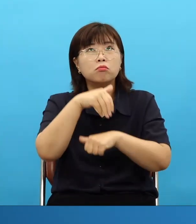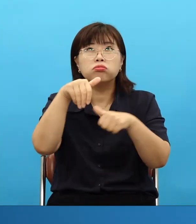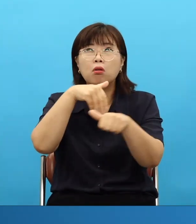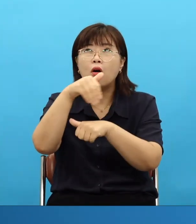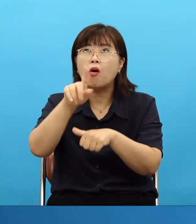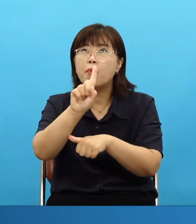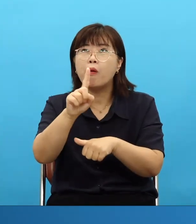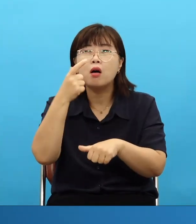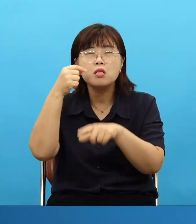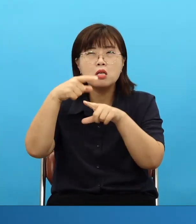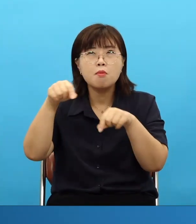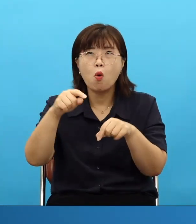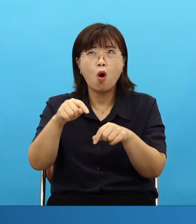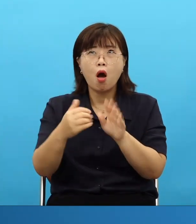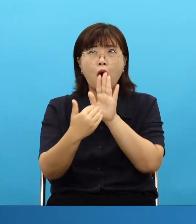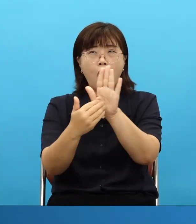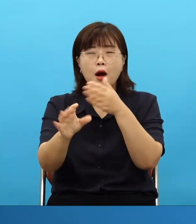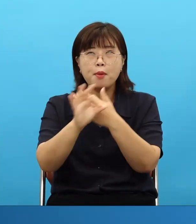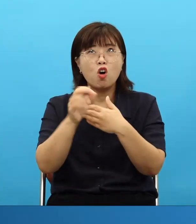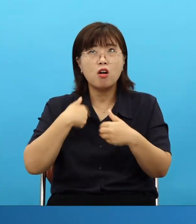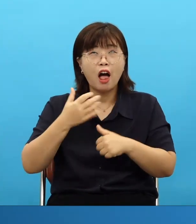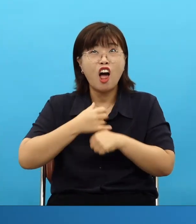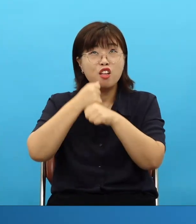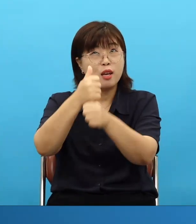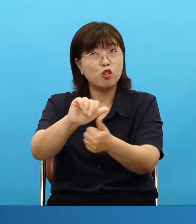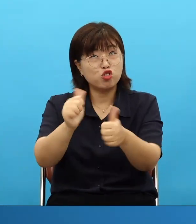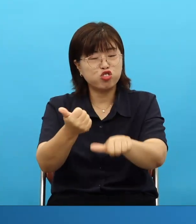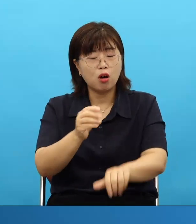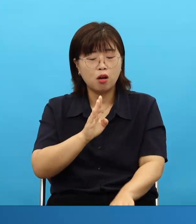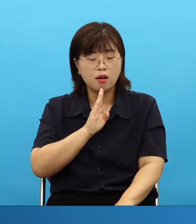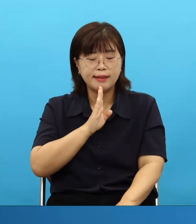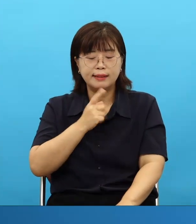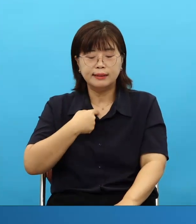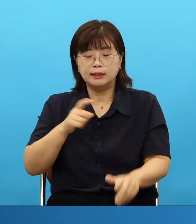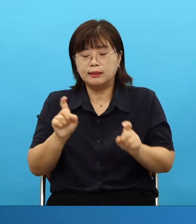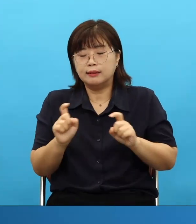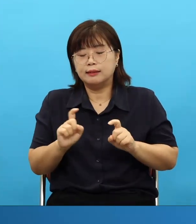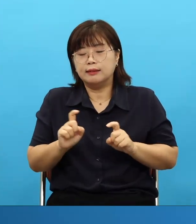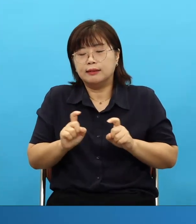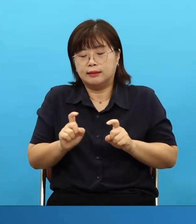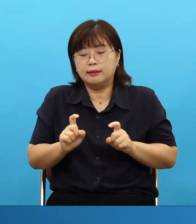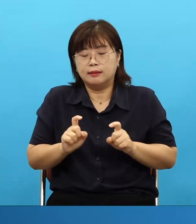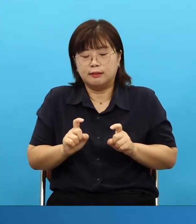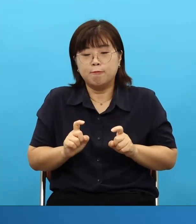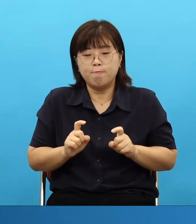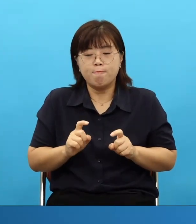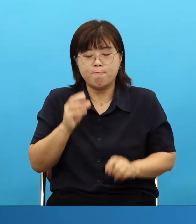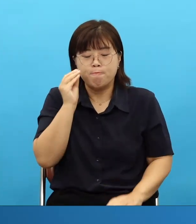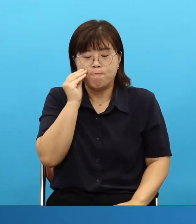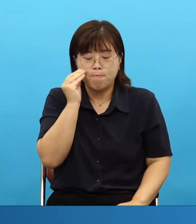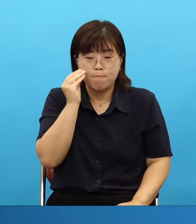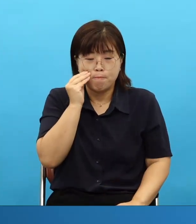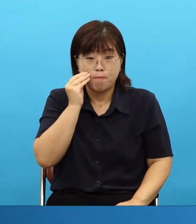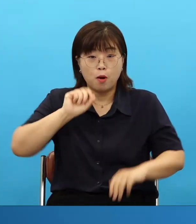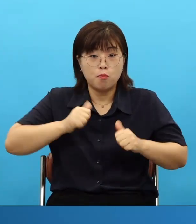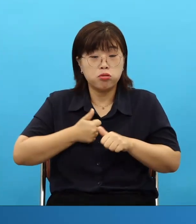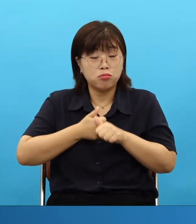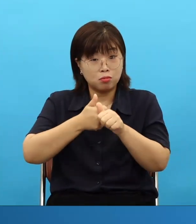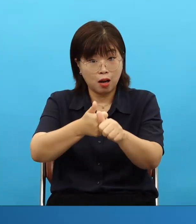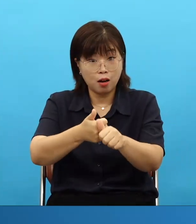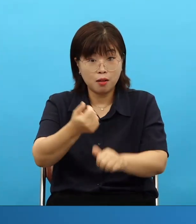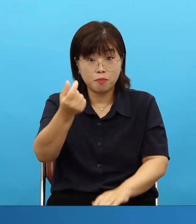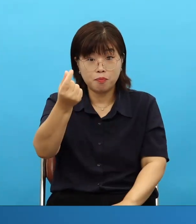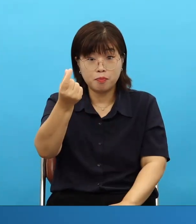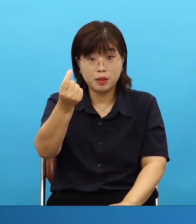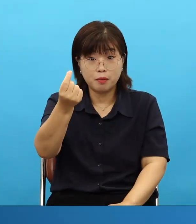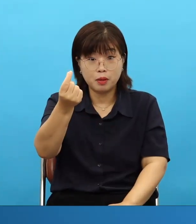time, that was natural because they were afraid. 그 이후에 한국 교회는요 세계 복음을